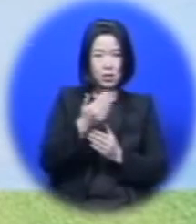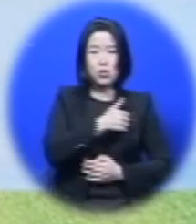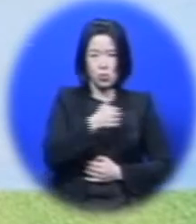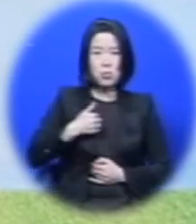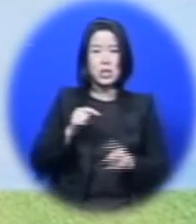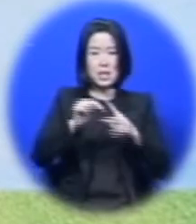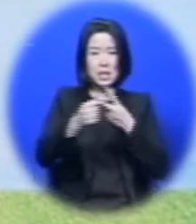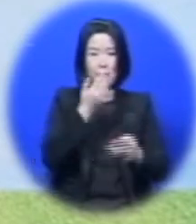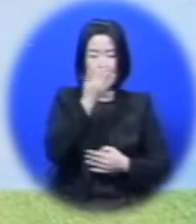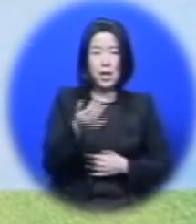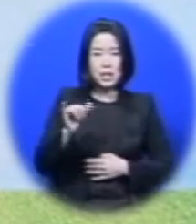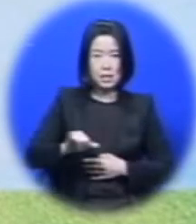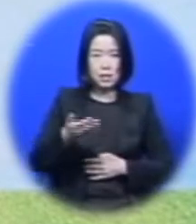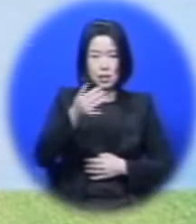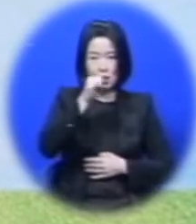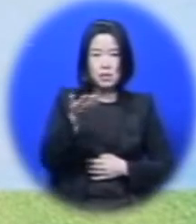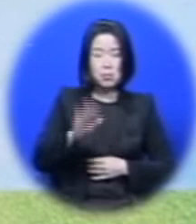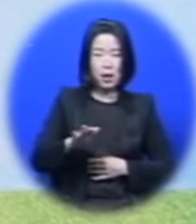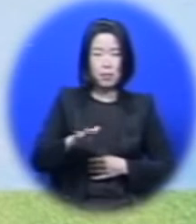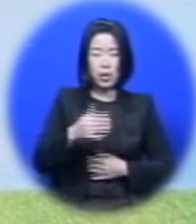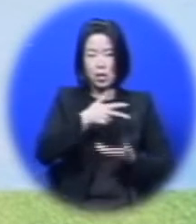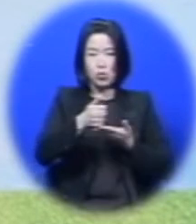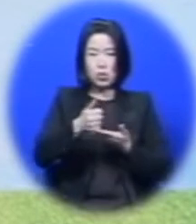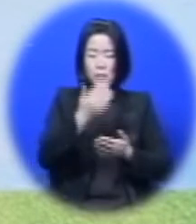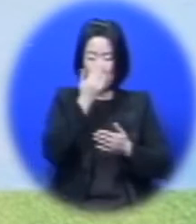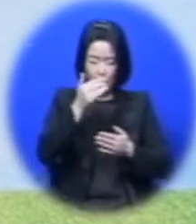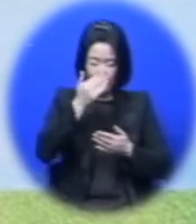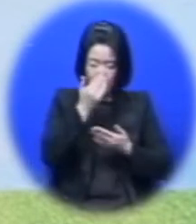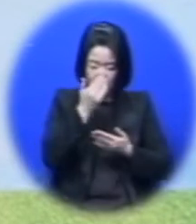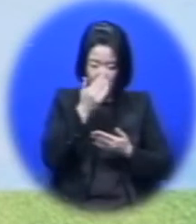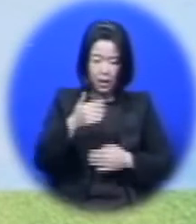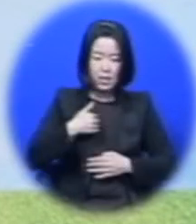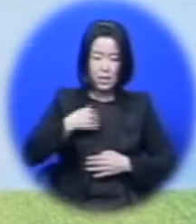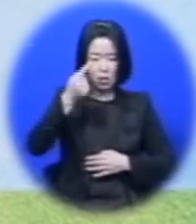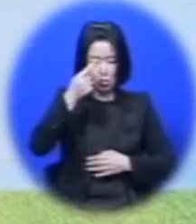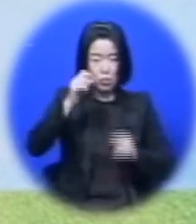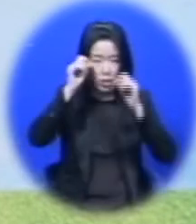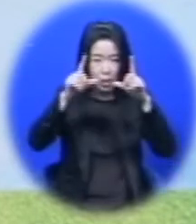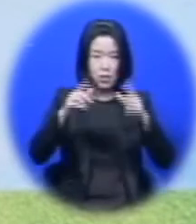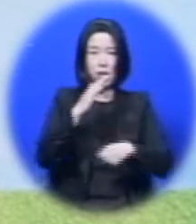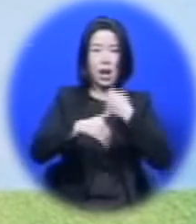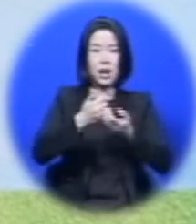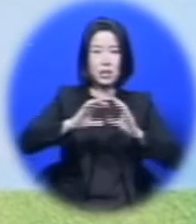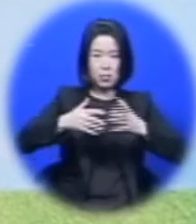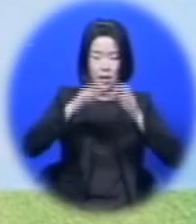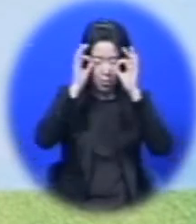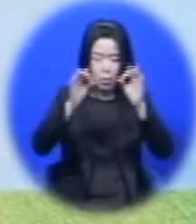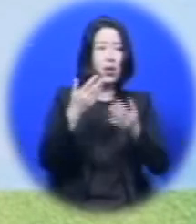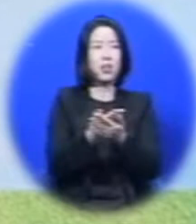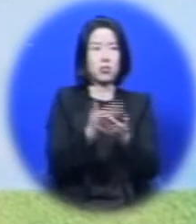되지만 정말 이 시간에 주님 앞에 겸손하게 주여 제 눈을 열어서 하나님의 나라를 보게